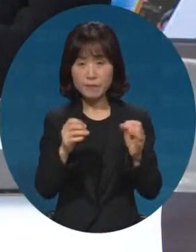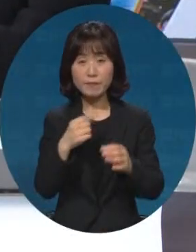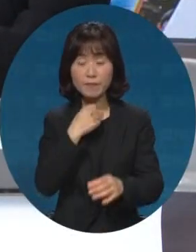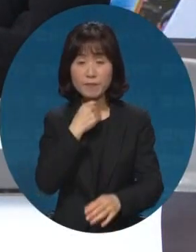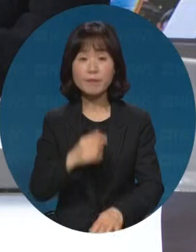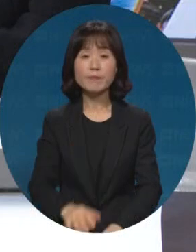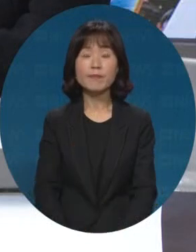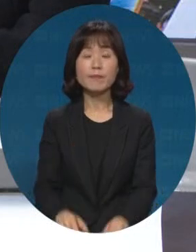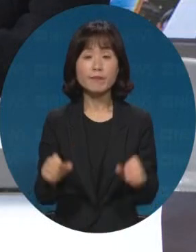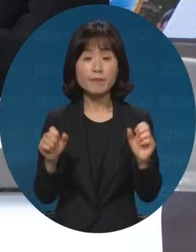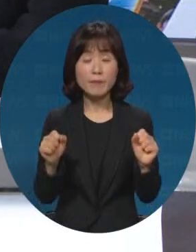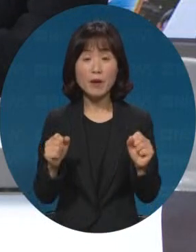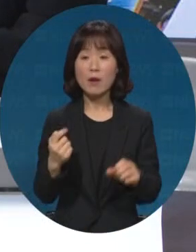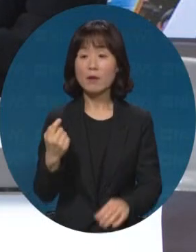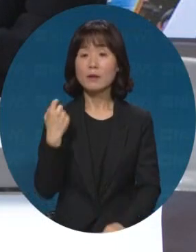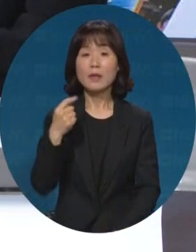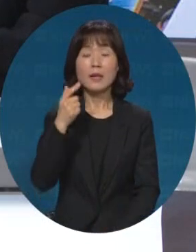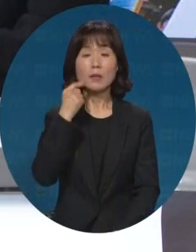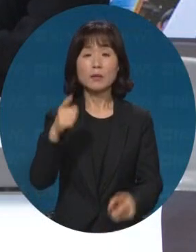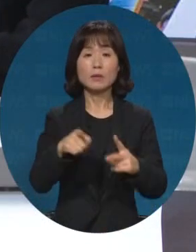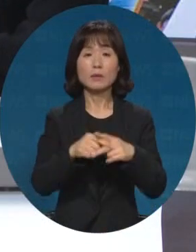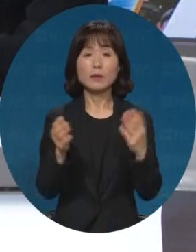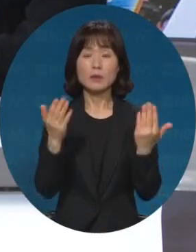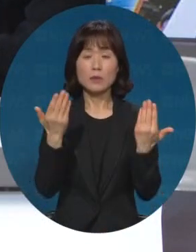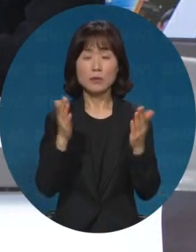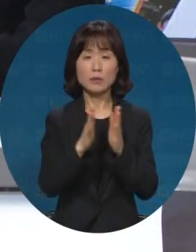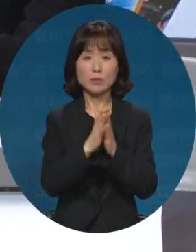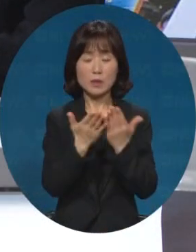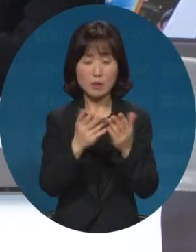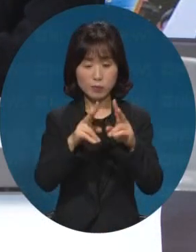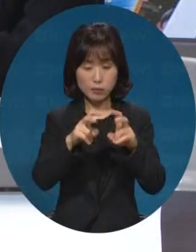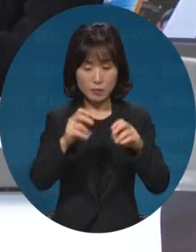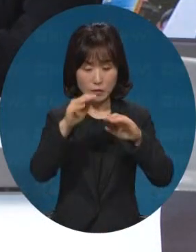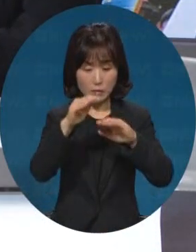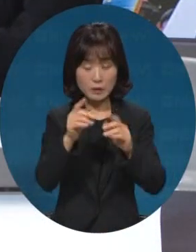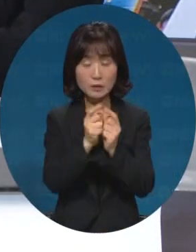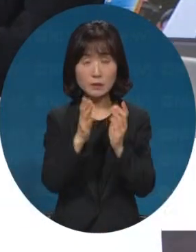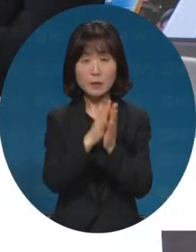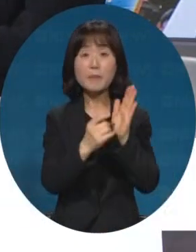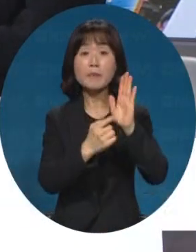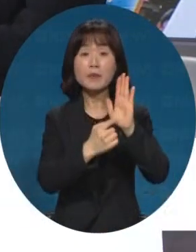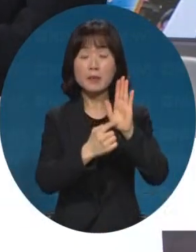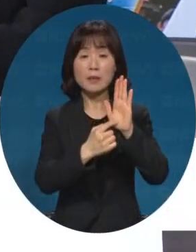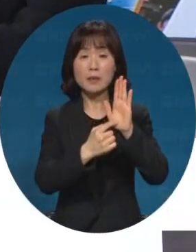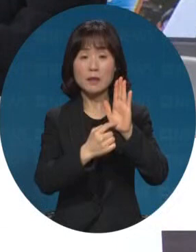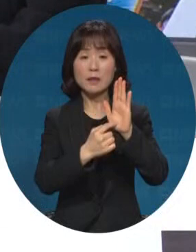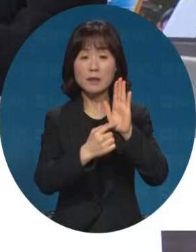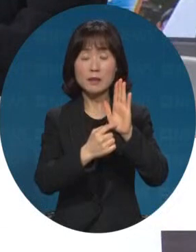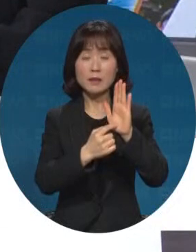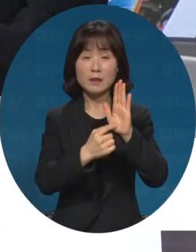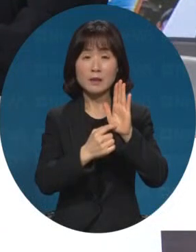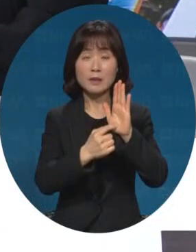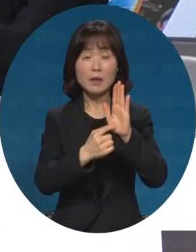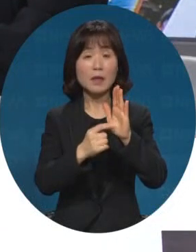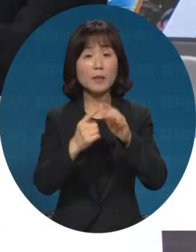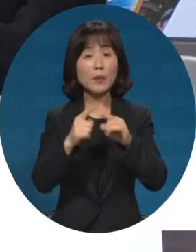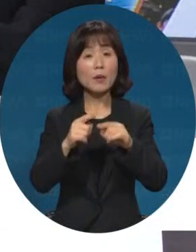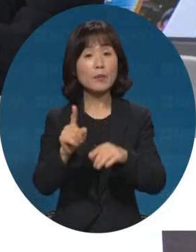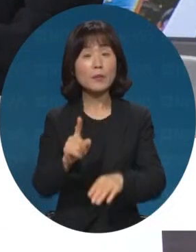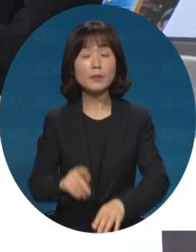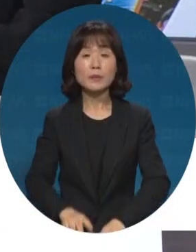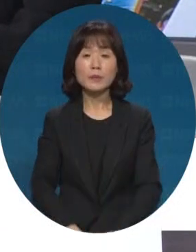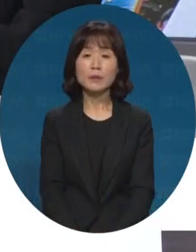안녕하십니까네이 어제이 일본 초등학교 교과서를 분석한 내용을 직접 발표를 하셨습니다 먼저이 전체적인 평가를